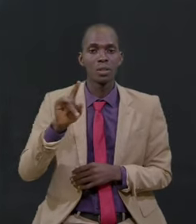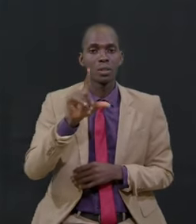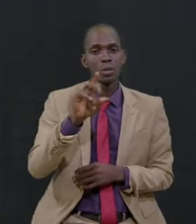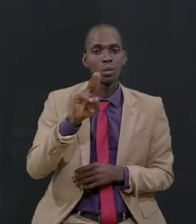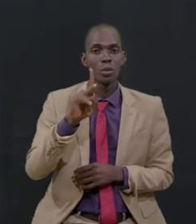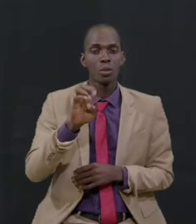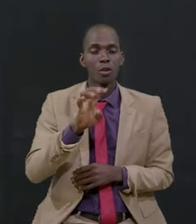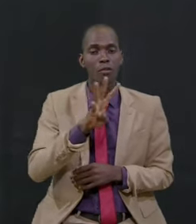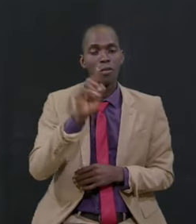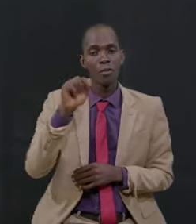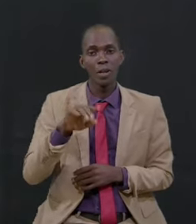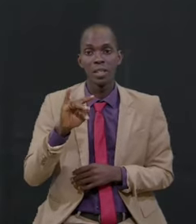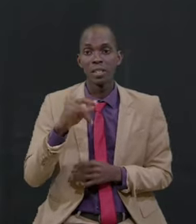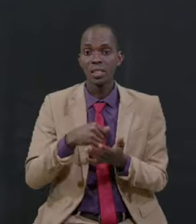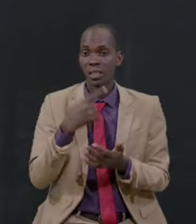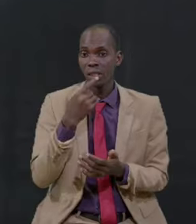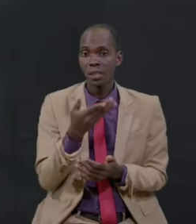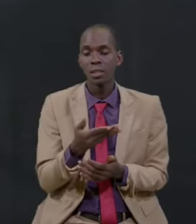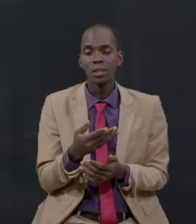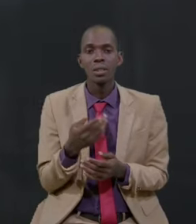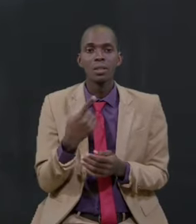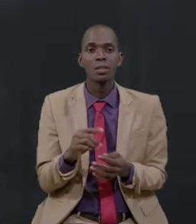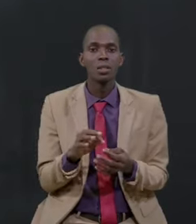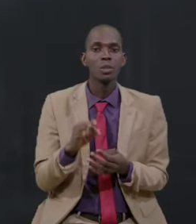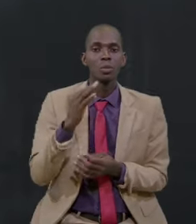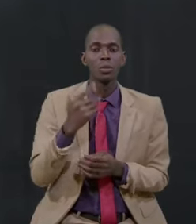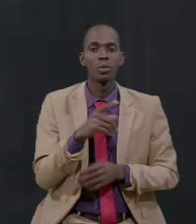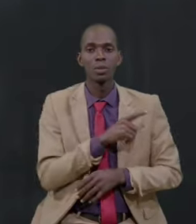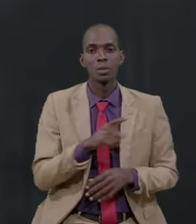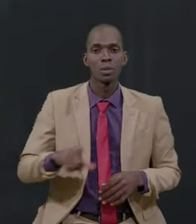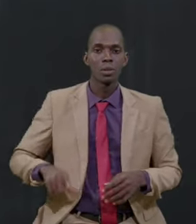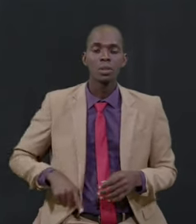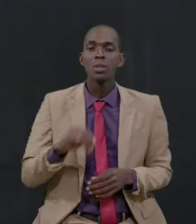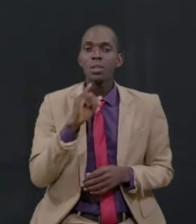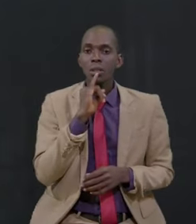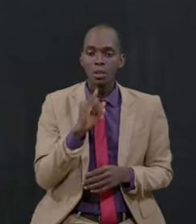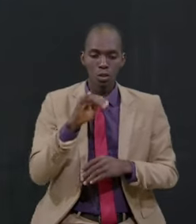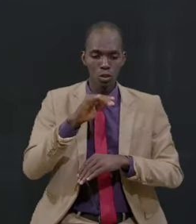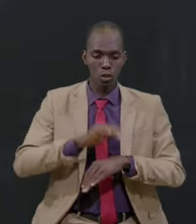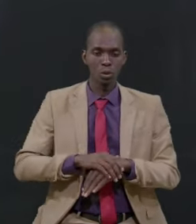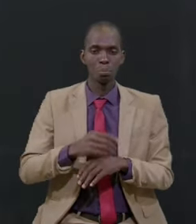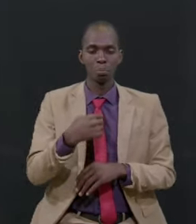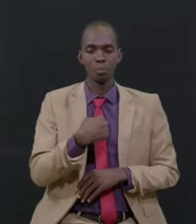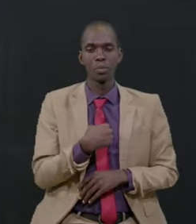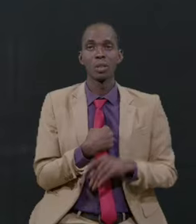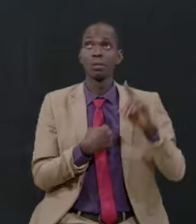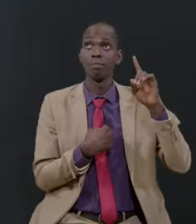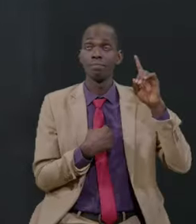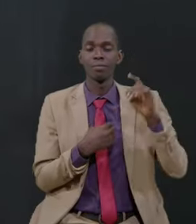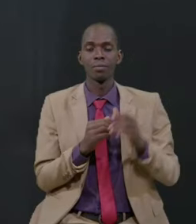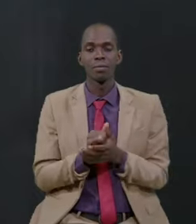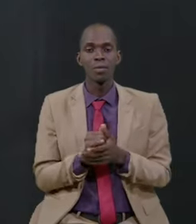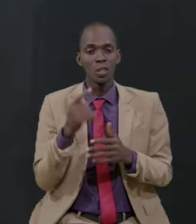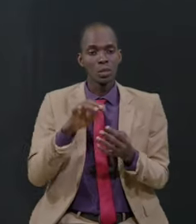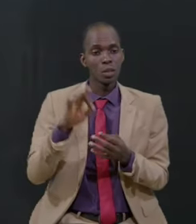verset 18, l'Esprit du Seigneur est sur moi. L'Esprit du